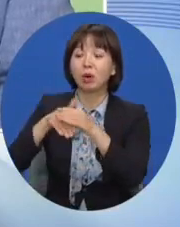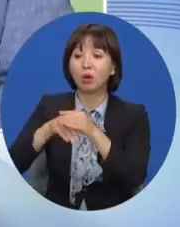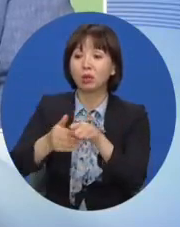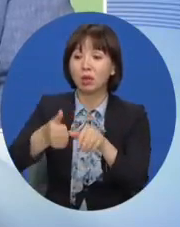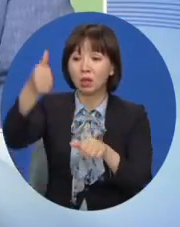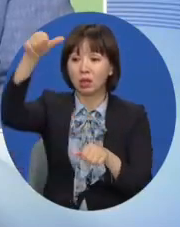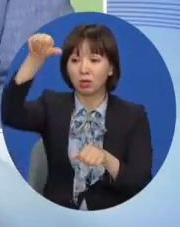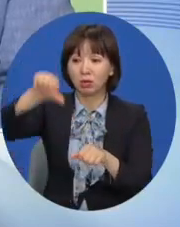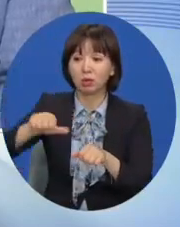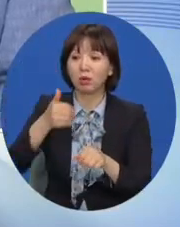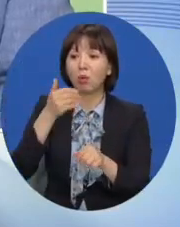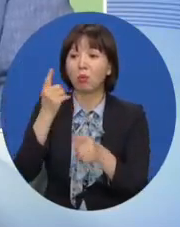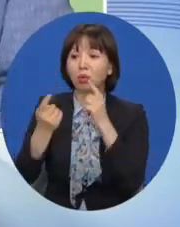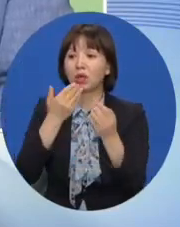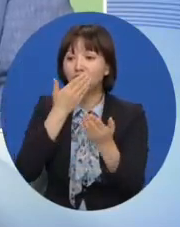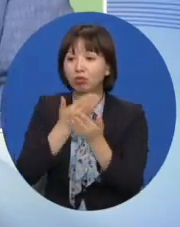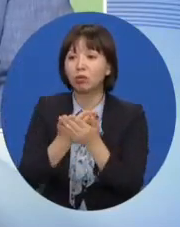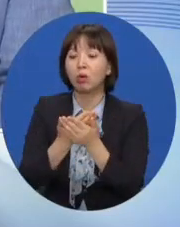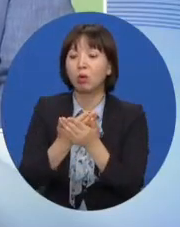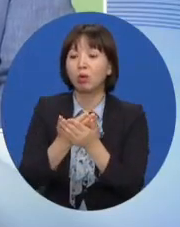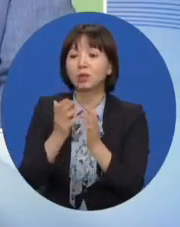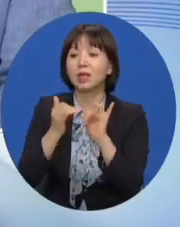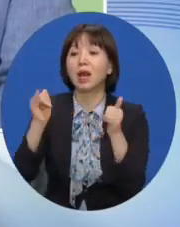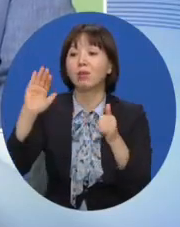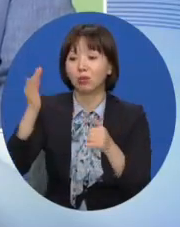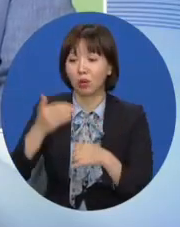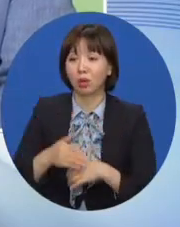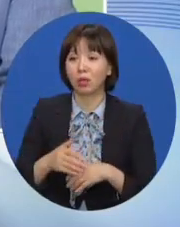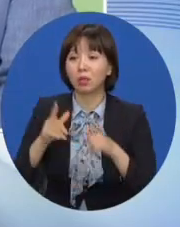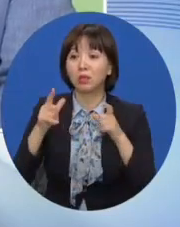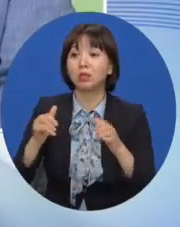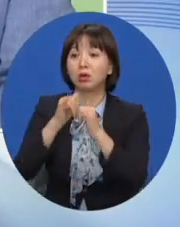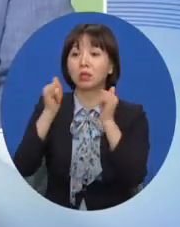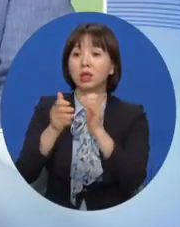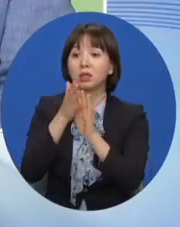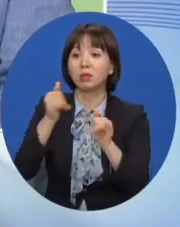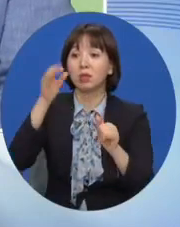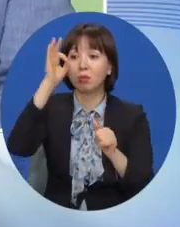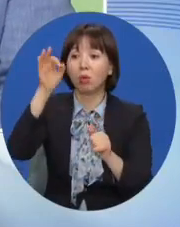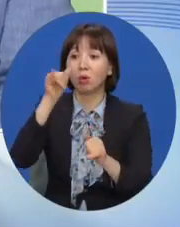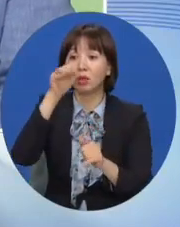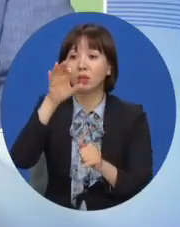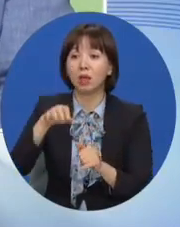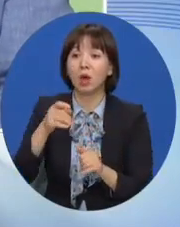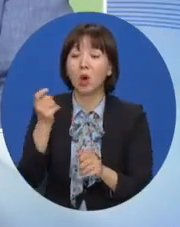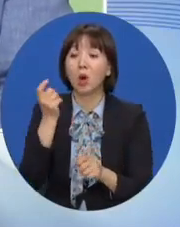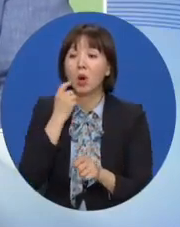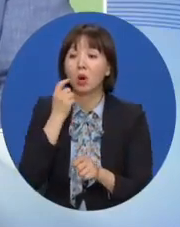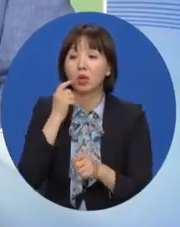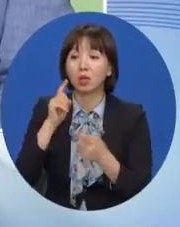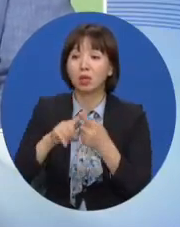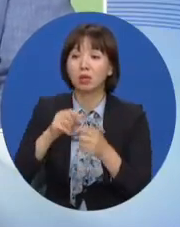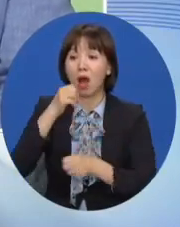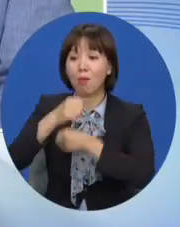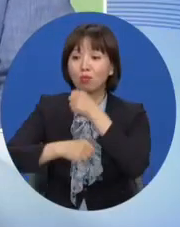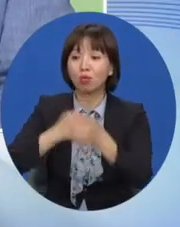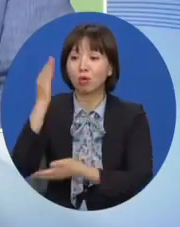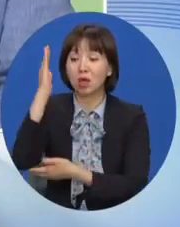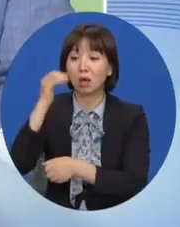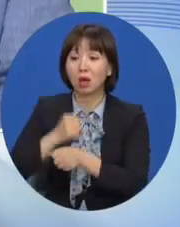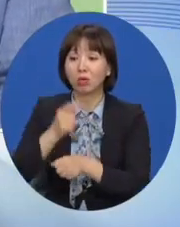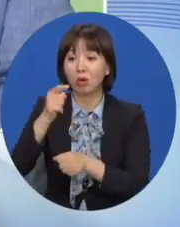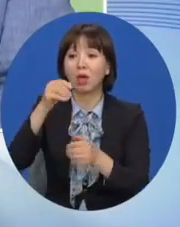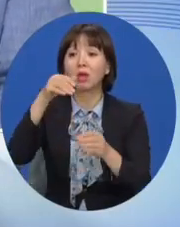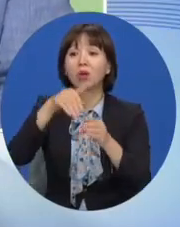이기고 지는 것보다 중요한 것은 사람이 되는 것입니다. 예. 어떻게 지역사회 시민들이 보고 있는 데서 이렇게 허위사실을 함부로 얘기하고 그렇게 해서